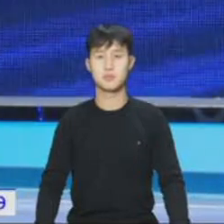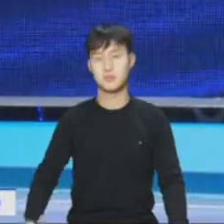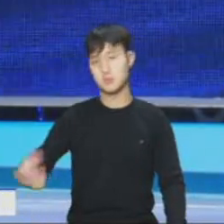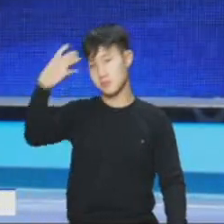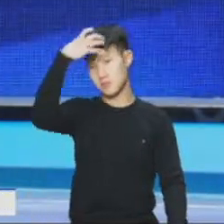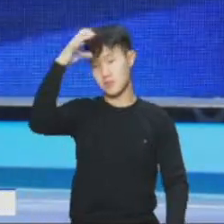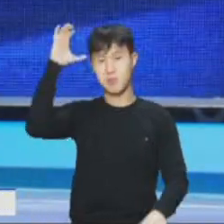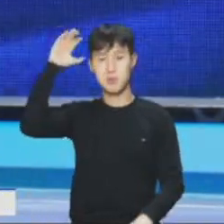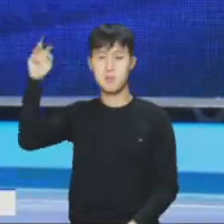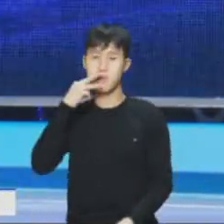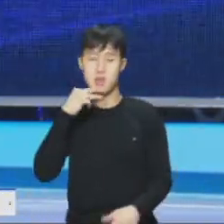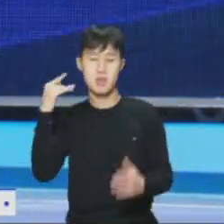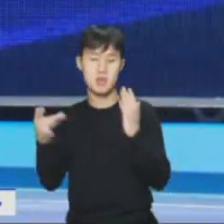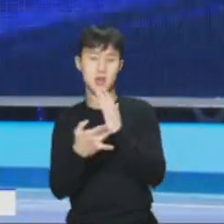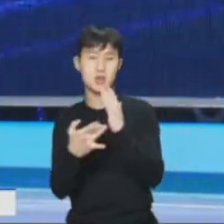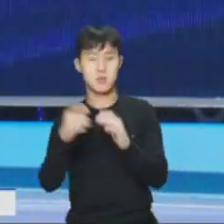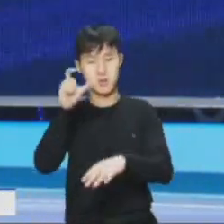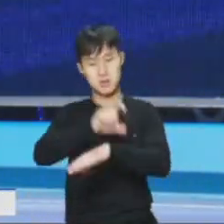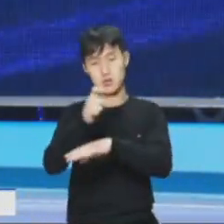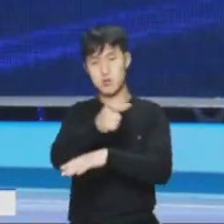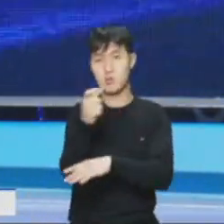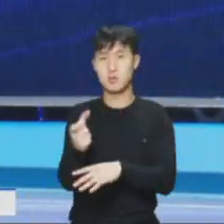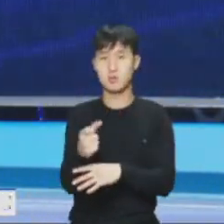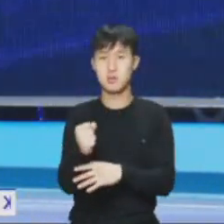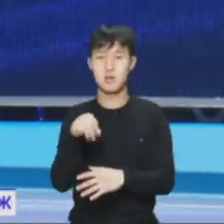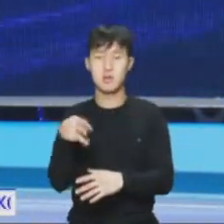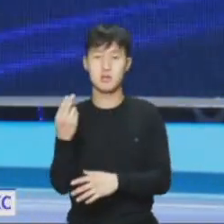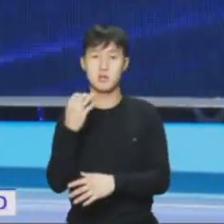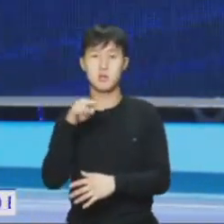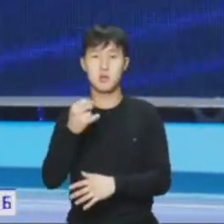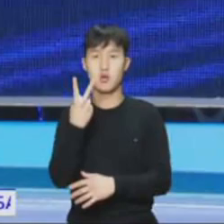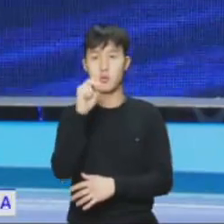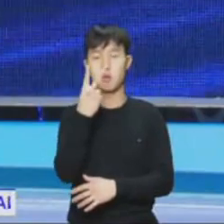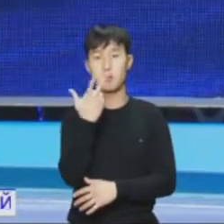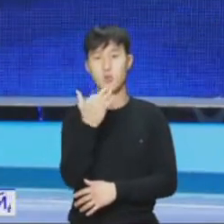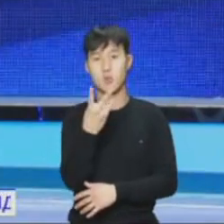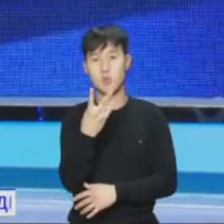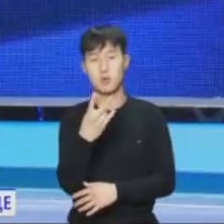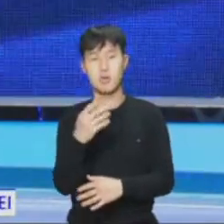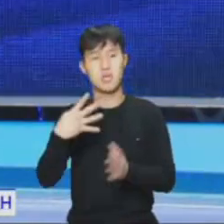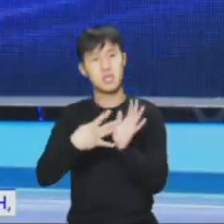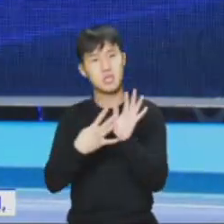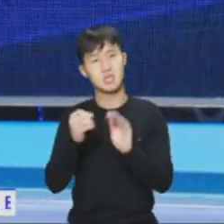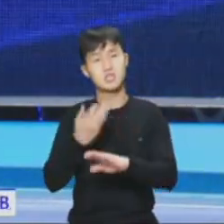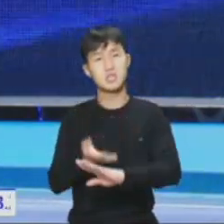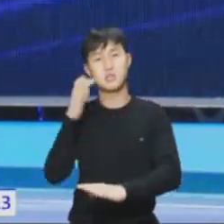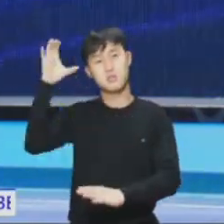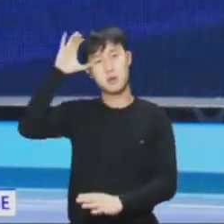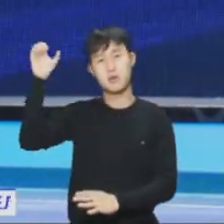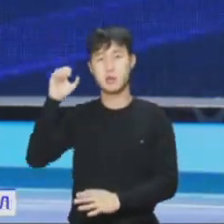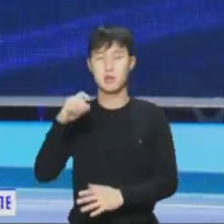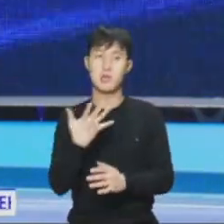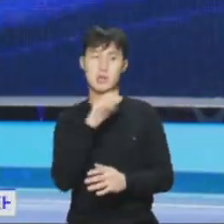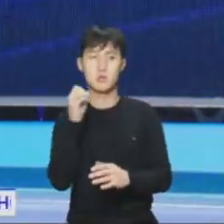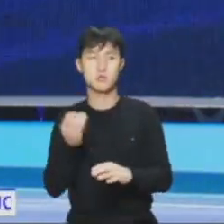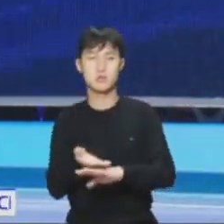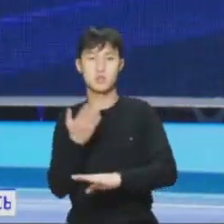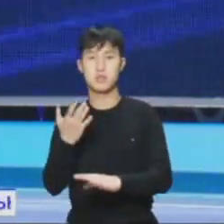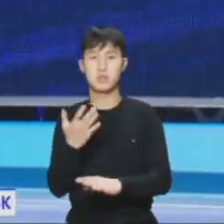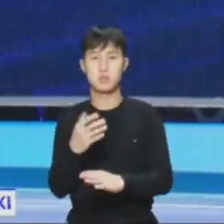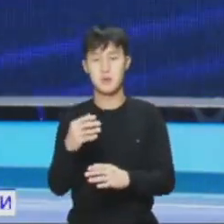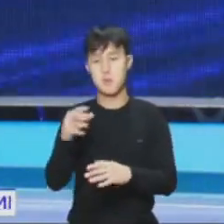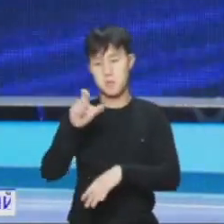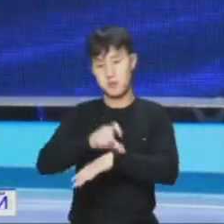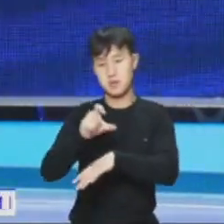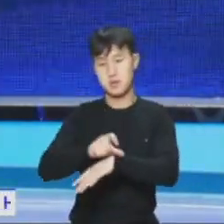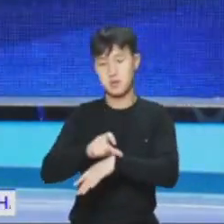Төрийн байгууллагуудын мэдээллийн технологи хэрэгжилтнүүдийн админ 2023 өдрөлөгт 90 гаруй байгууллагын 500 орчим админ мэдээллийн технологийн